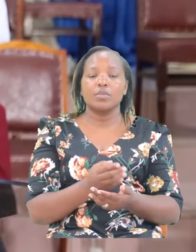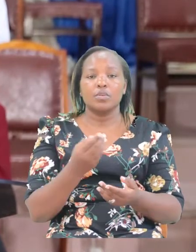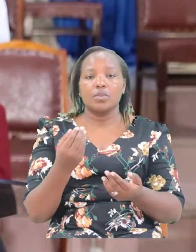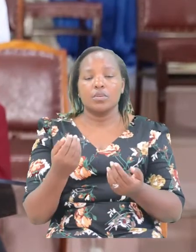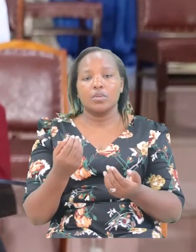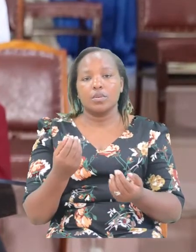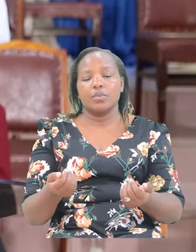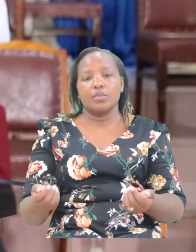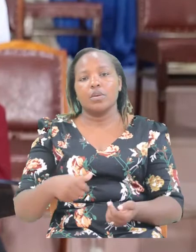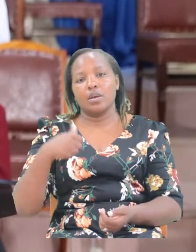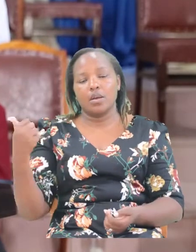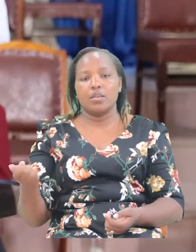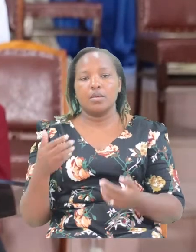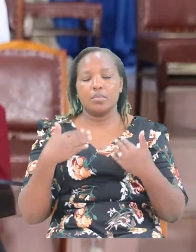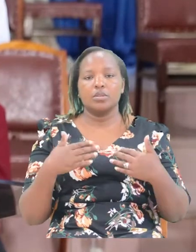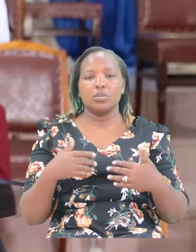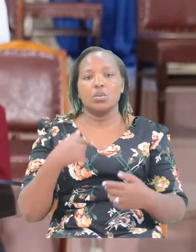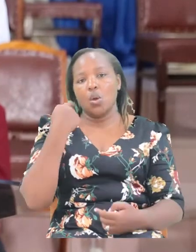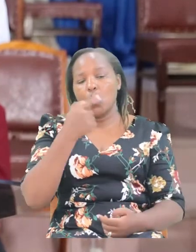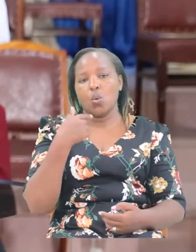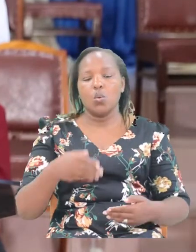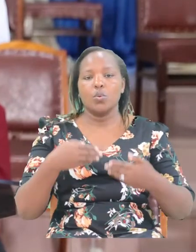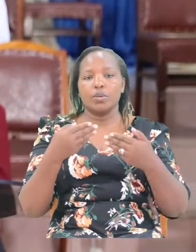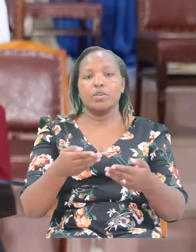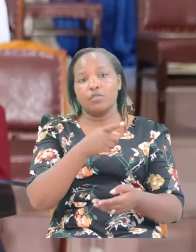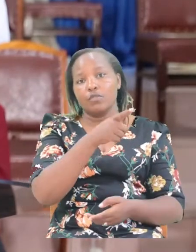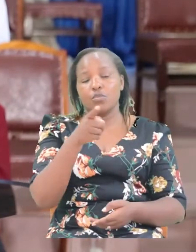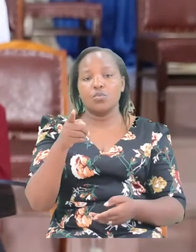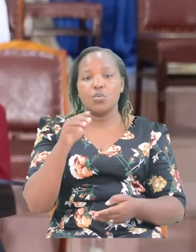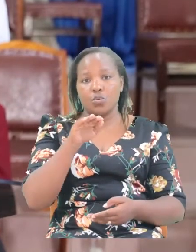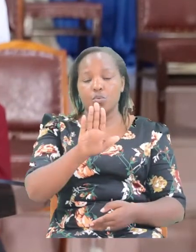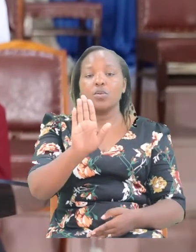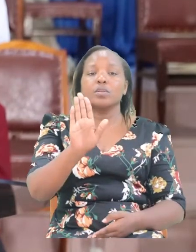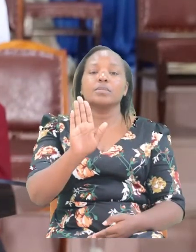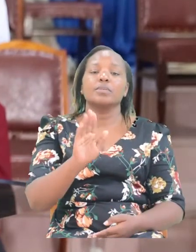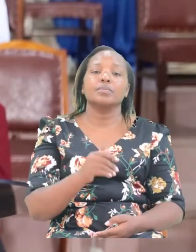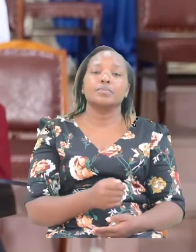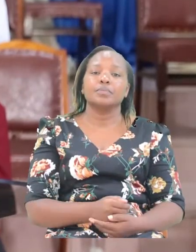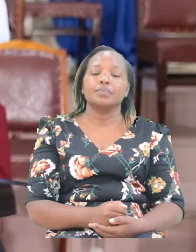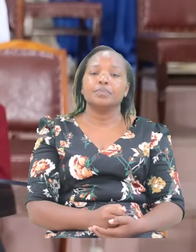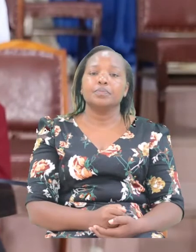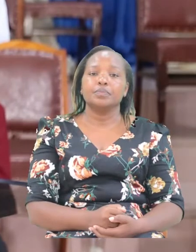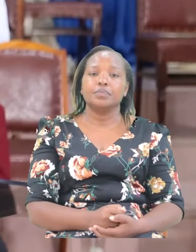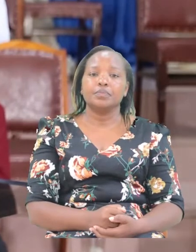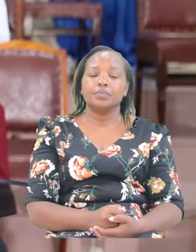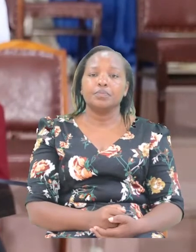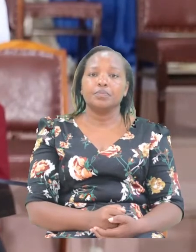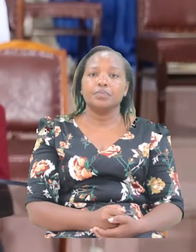mtu mwingine, ni nani atakayewapa iliyo yenu wenyewe?